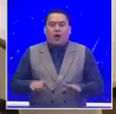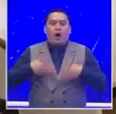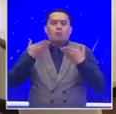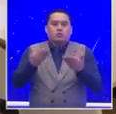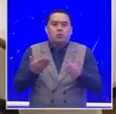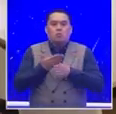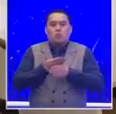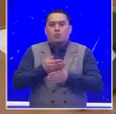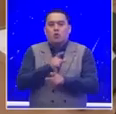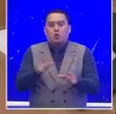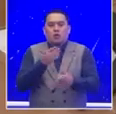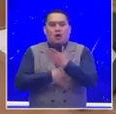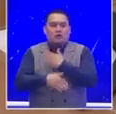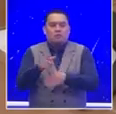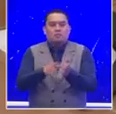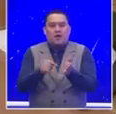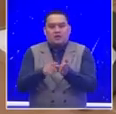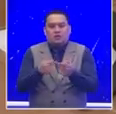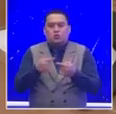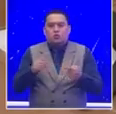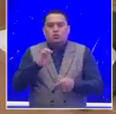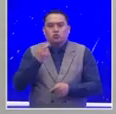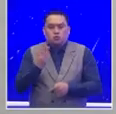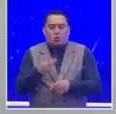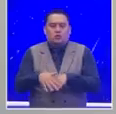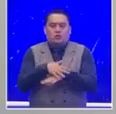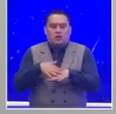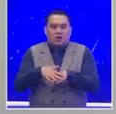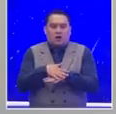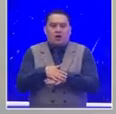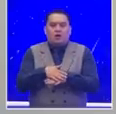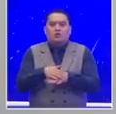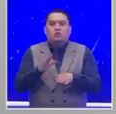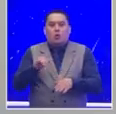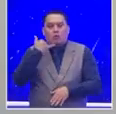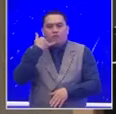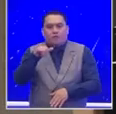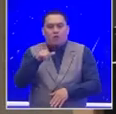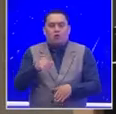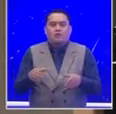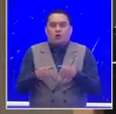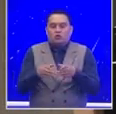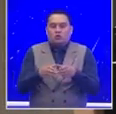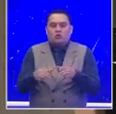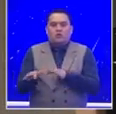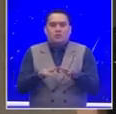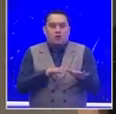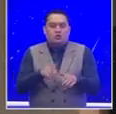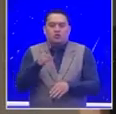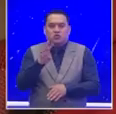за помощью могут люди с инвалидностью, пенсионеры и других социально уязвимых категорий. Достаточно лишь позвонить во фронт-офис волонтерского движения по